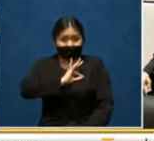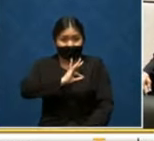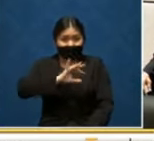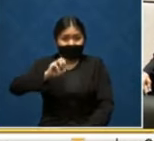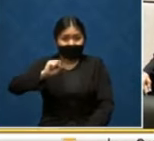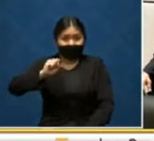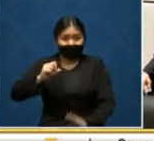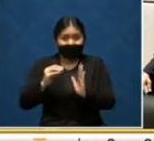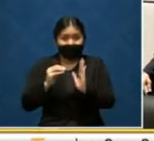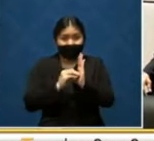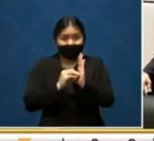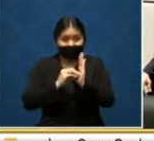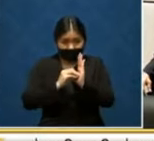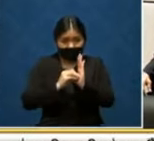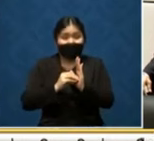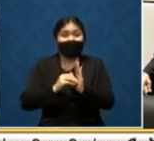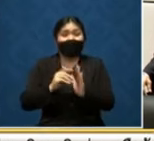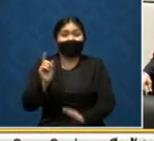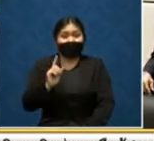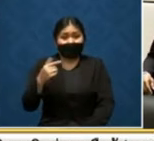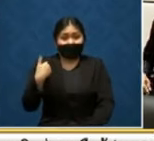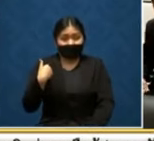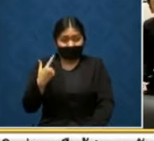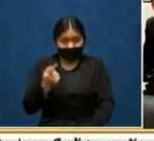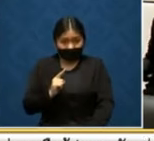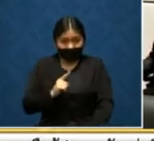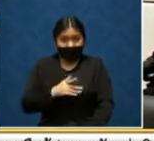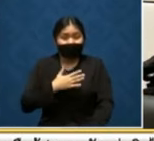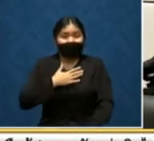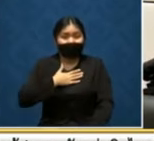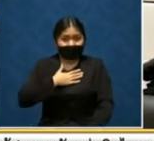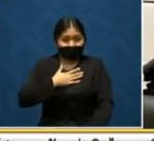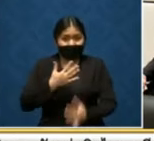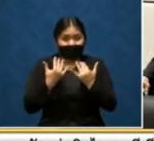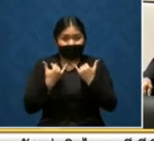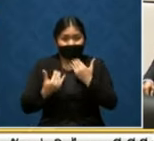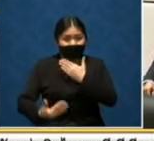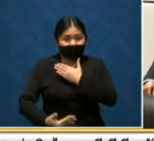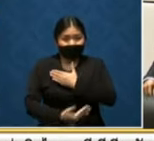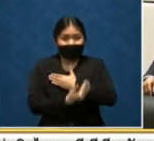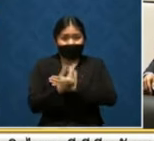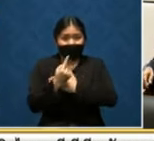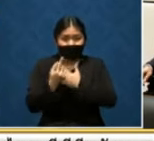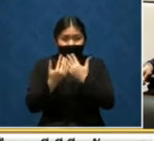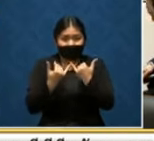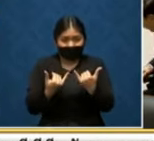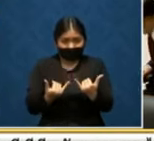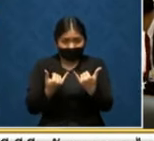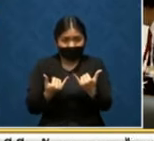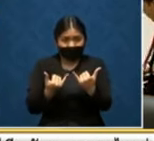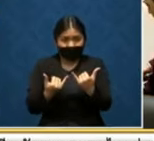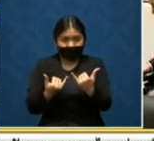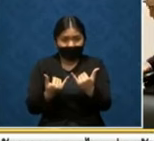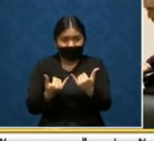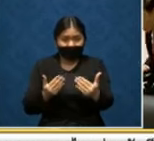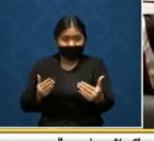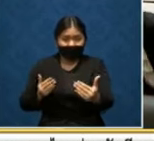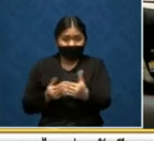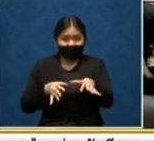พรรคก้าวไกลจากชาวบางขุนเทียนครับท่านประธานครับวันนี้ขอโอกาสในที่ประชุมแห่งนี้เพื่อ